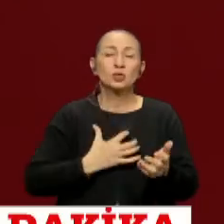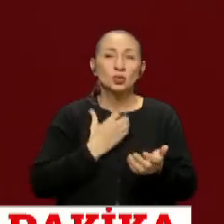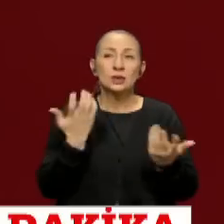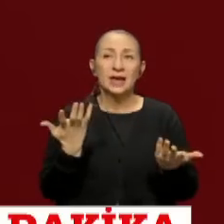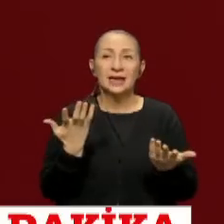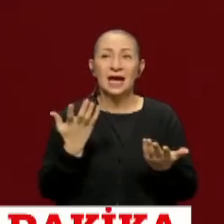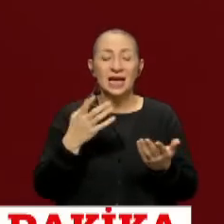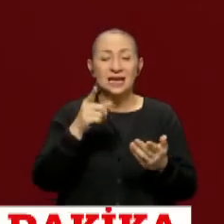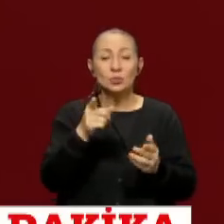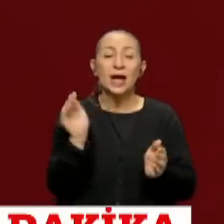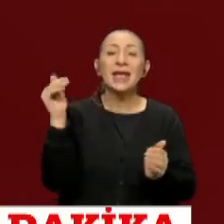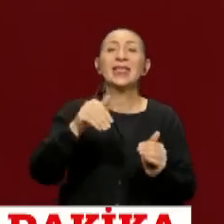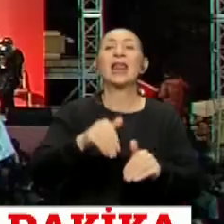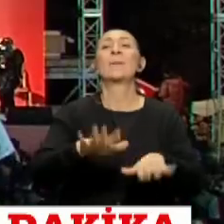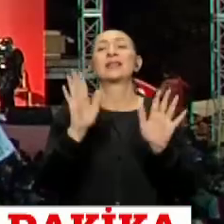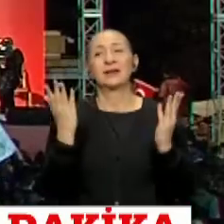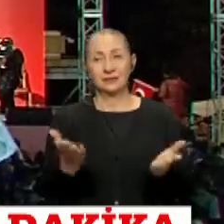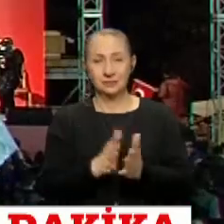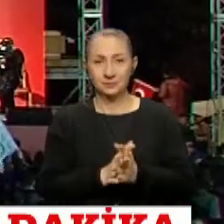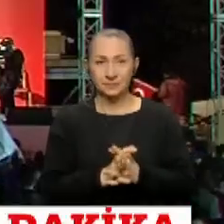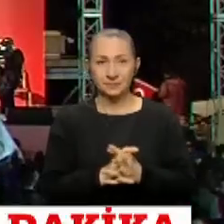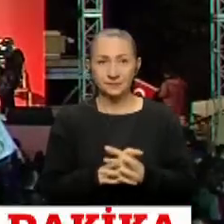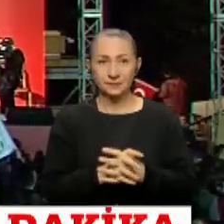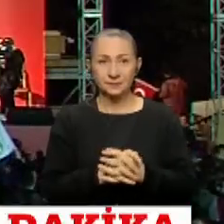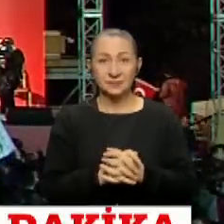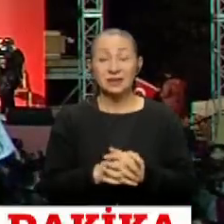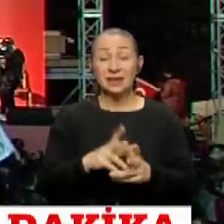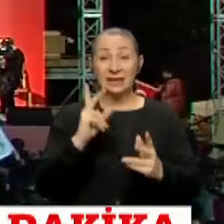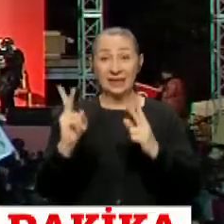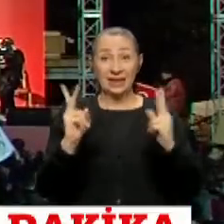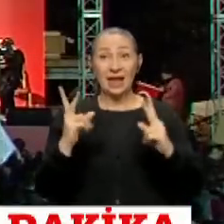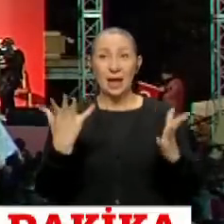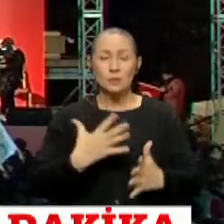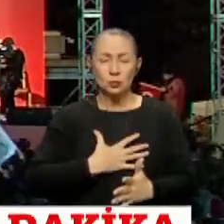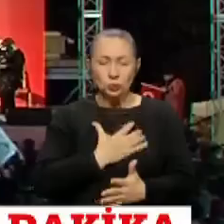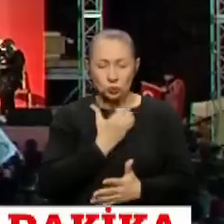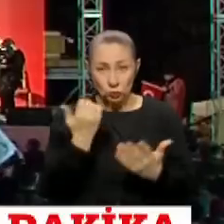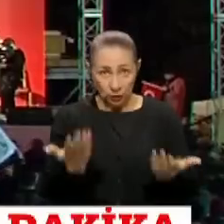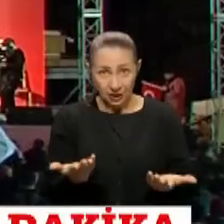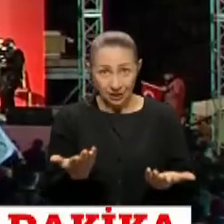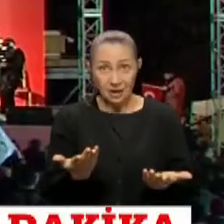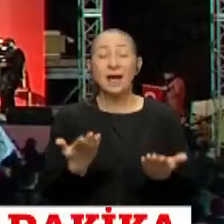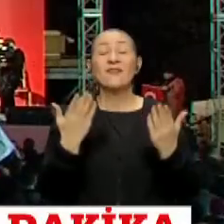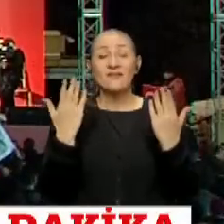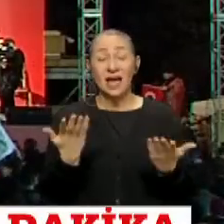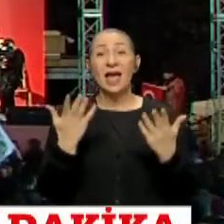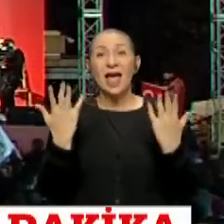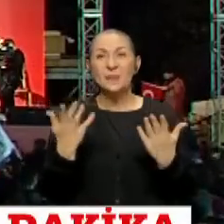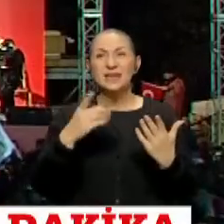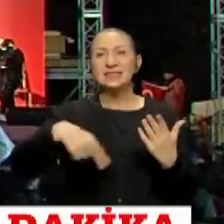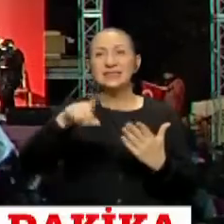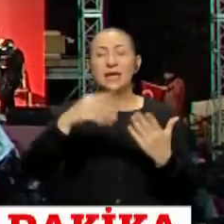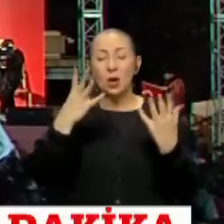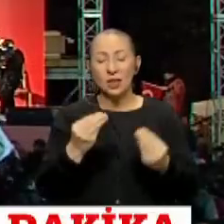maalesef aranızda bulunamamaktadır. Kendileri hem üzüntülerini ve hem